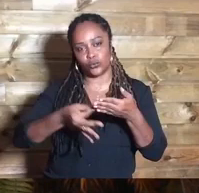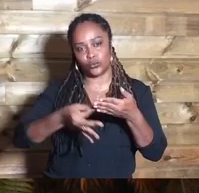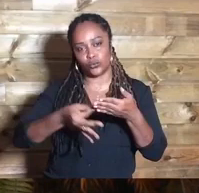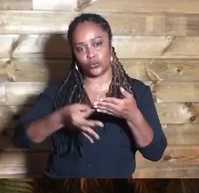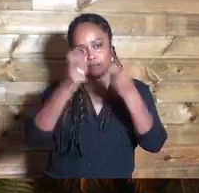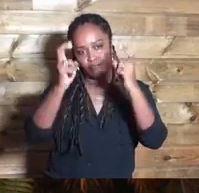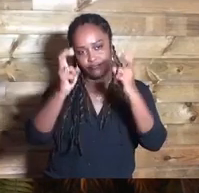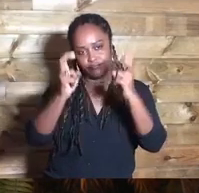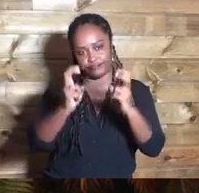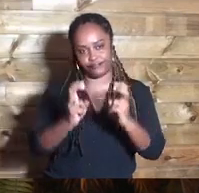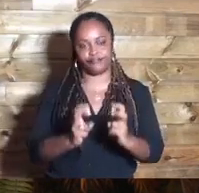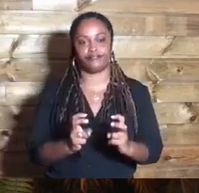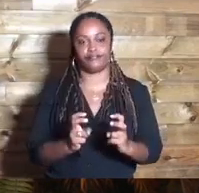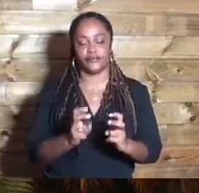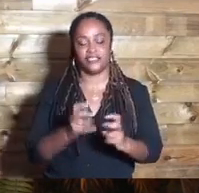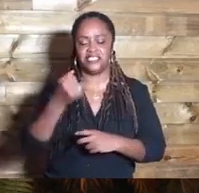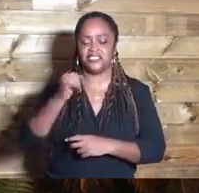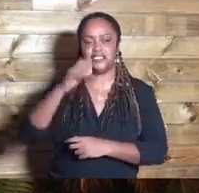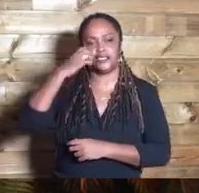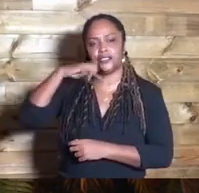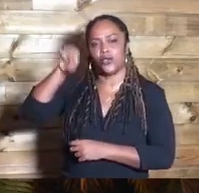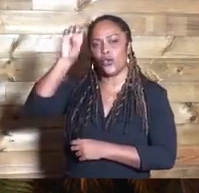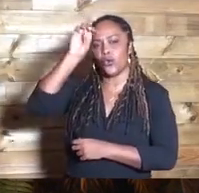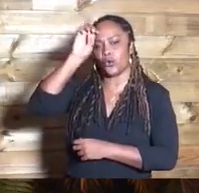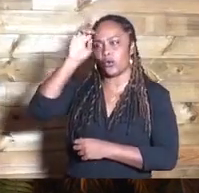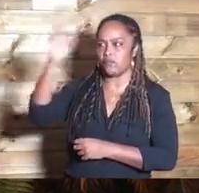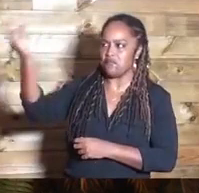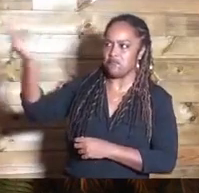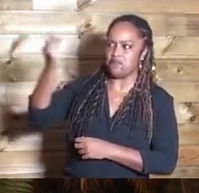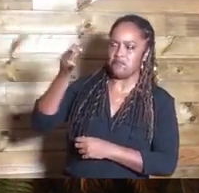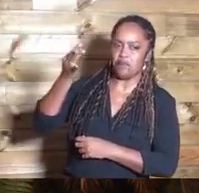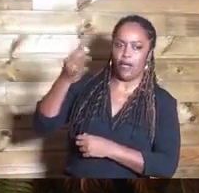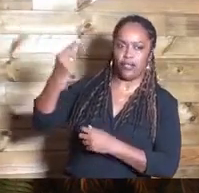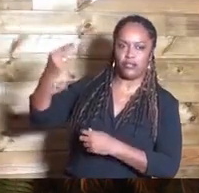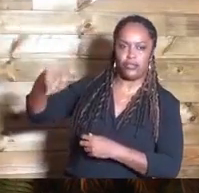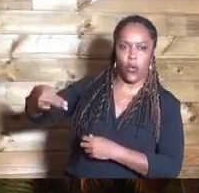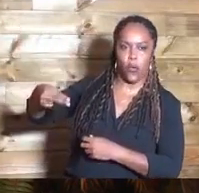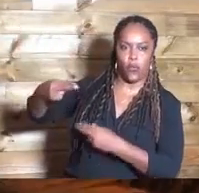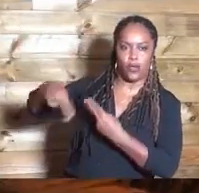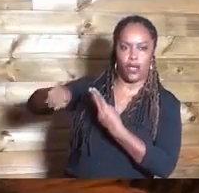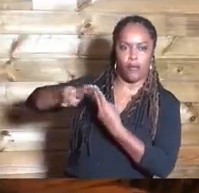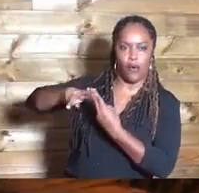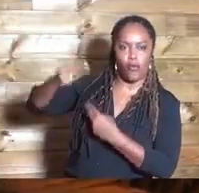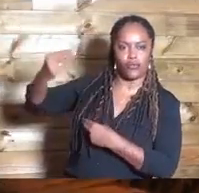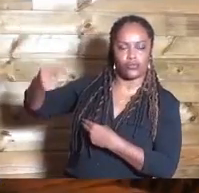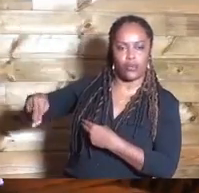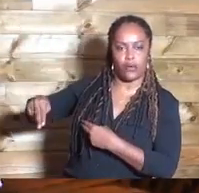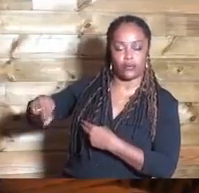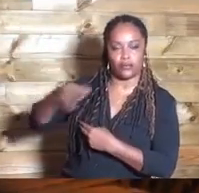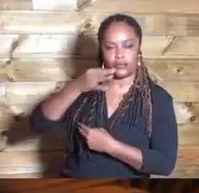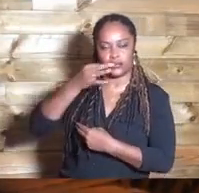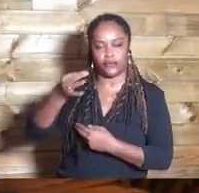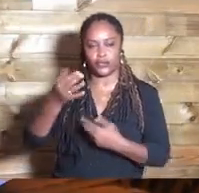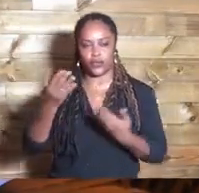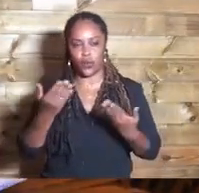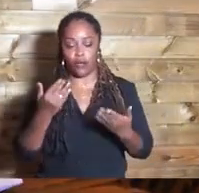non, que nous pas ni doit favoriser production locale par rapport à habitants qui importent, eh bien c'est qu'on